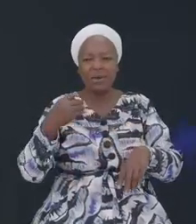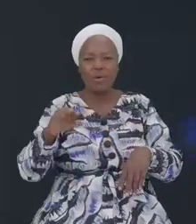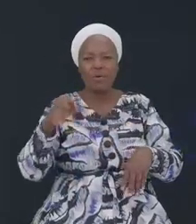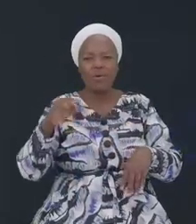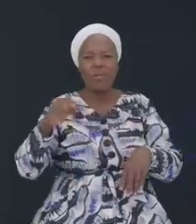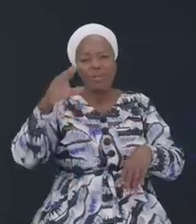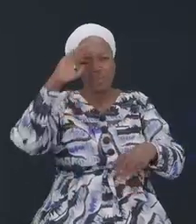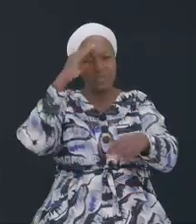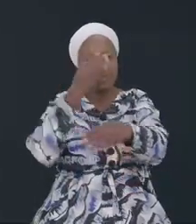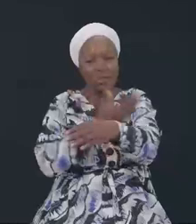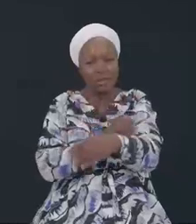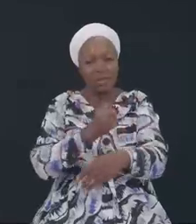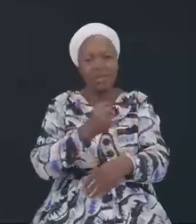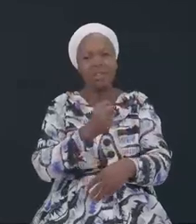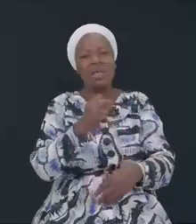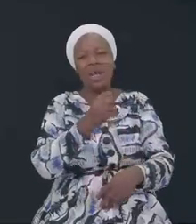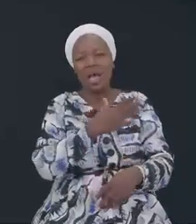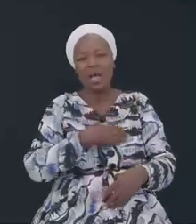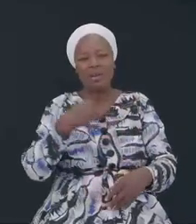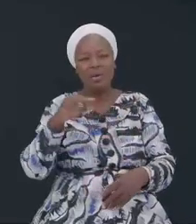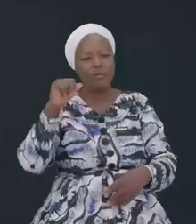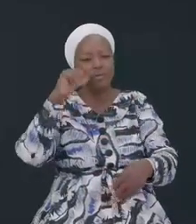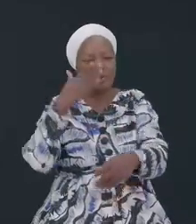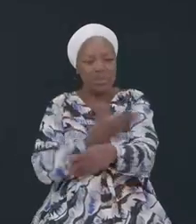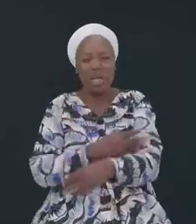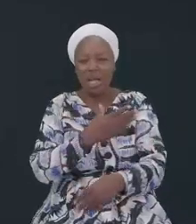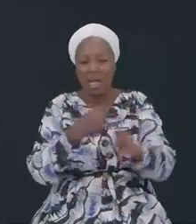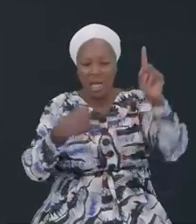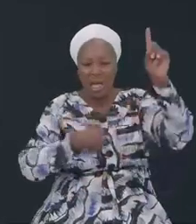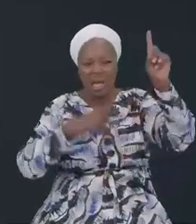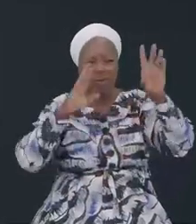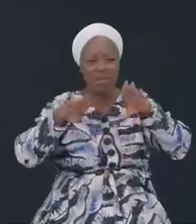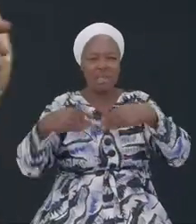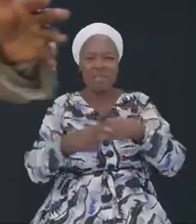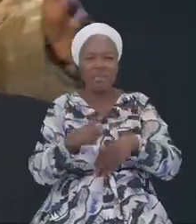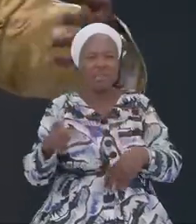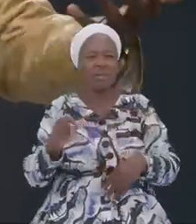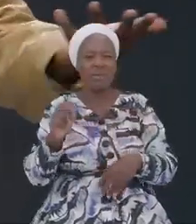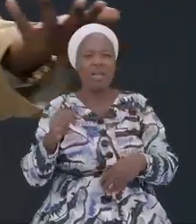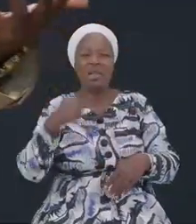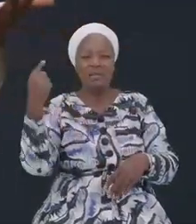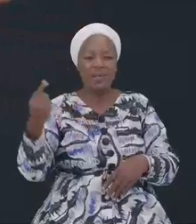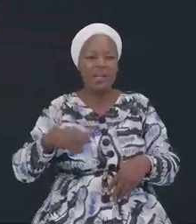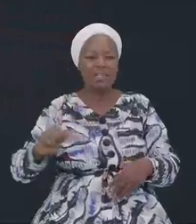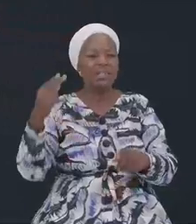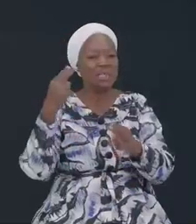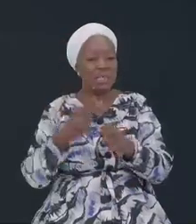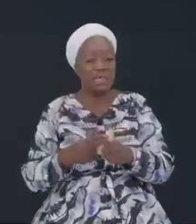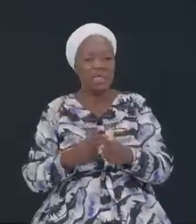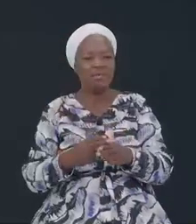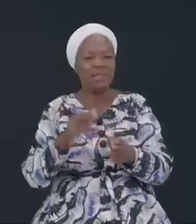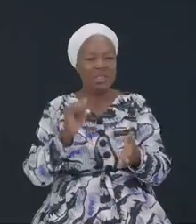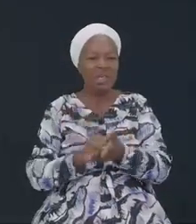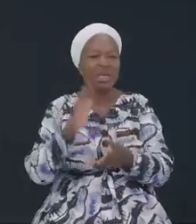et à des filles. Je leur donnerai un nom éternel qui ne